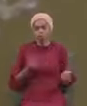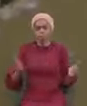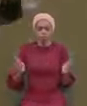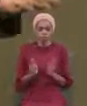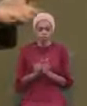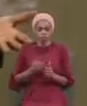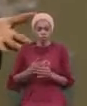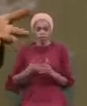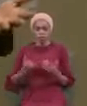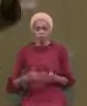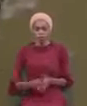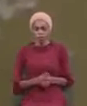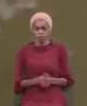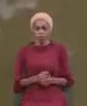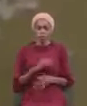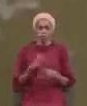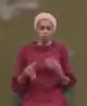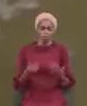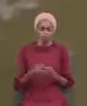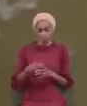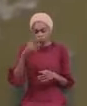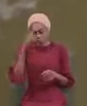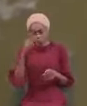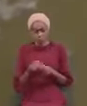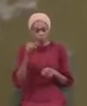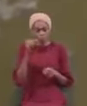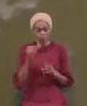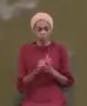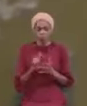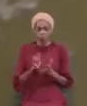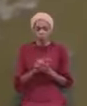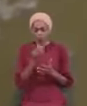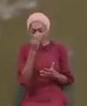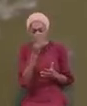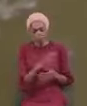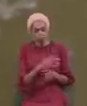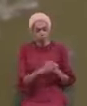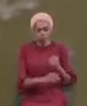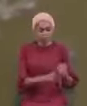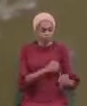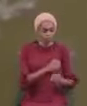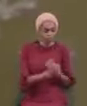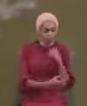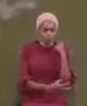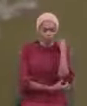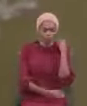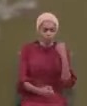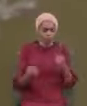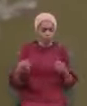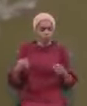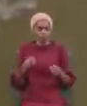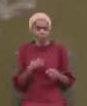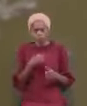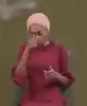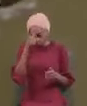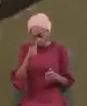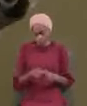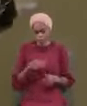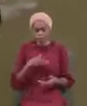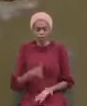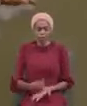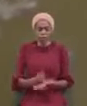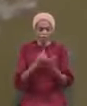deglis c'est comme ça nous pourons servir Dieu montrer gratitude à Dieu pour aller au pour dire prends repos prends l'argent non prends